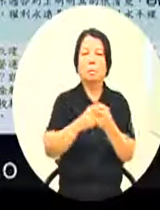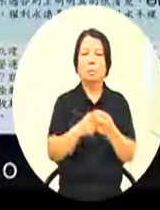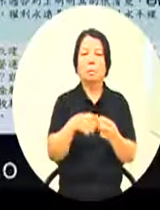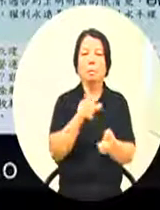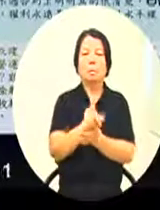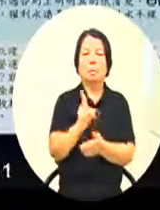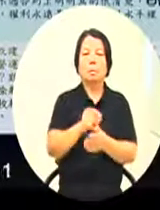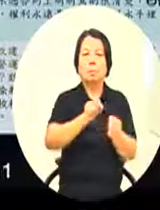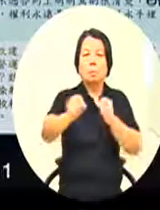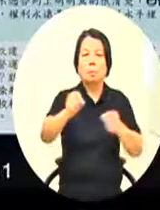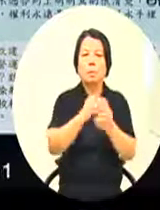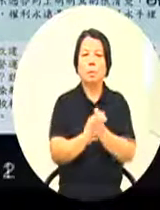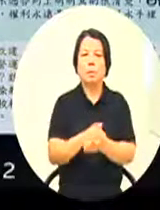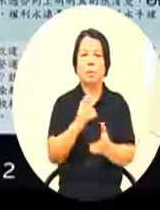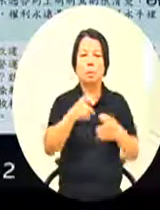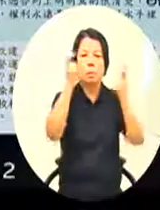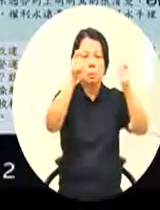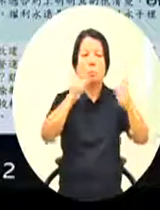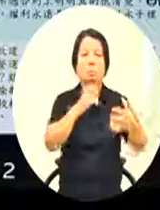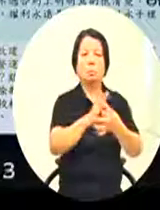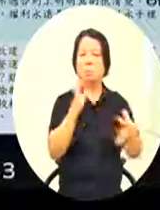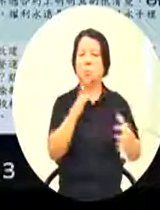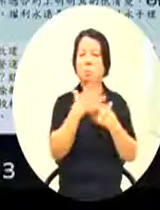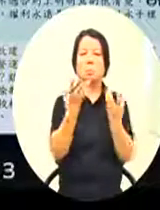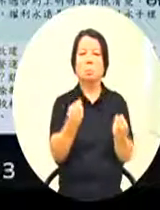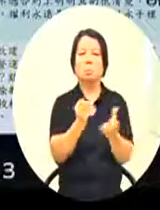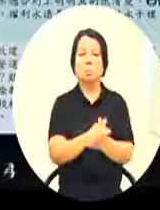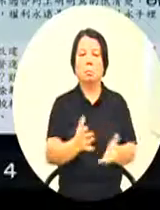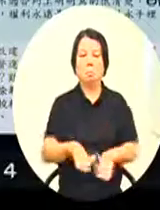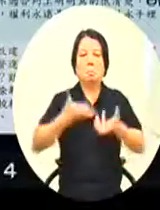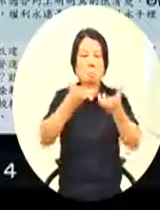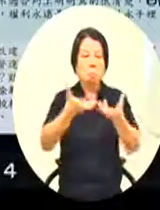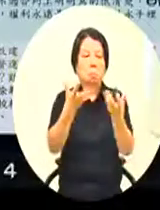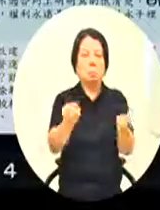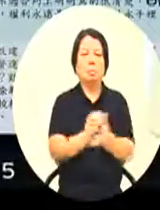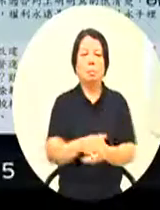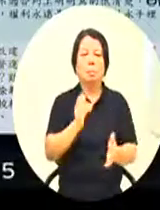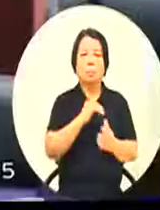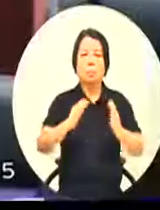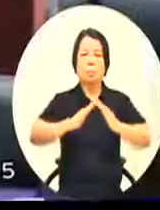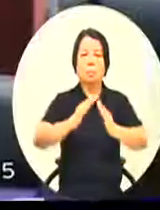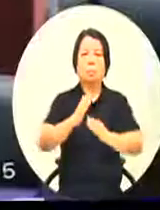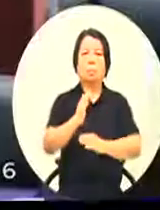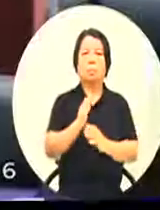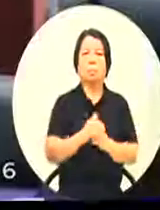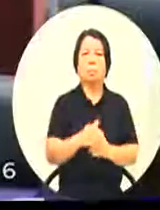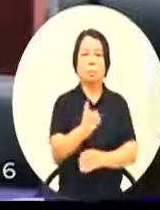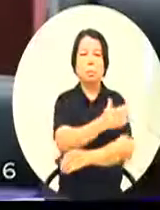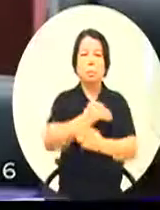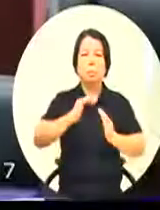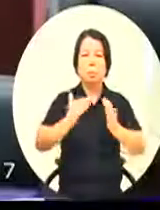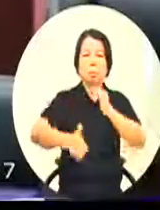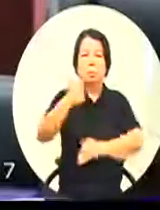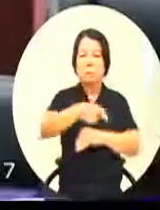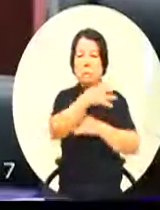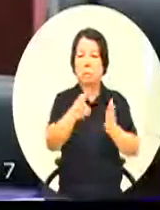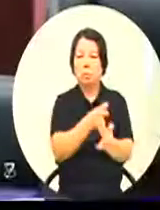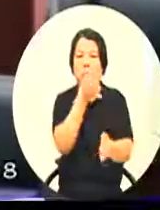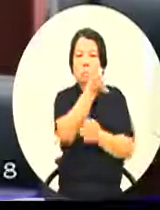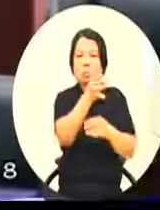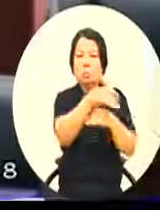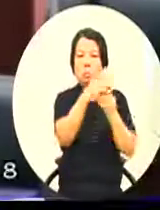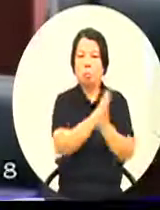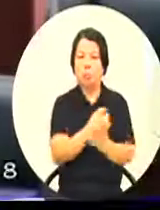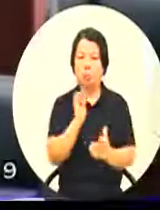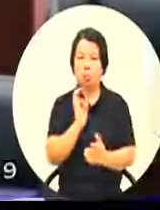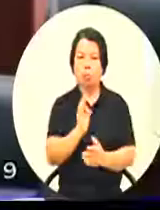没有什么关系，他没有对高雄有任何的贡献。如果今天盖的是陈菊市长的纪念馆，我都觉得 OK 的，因为陈菊